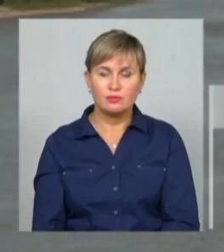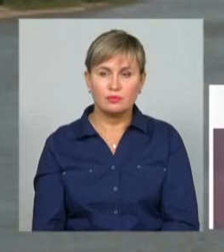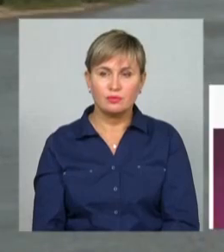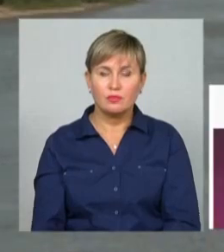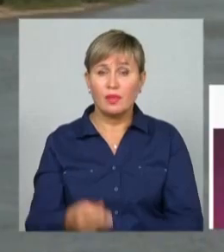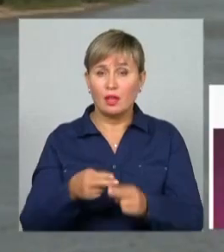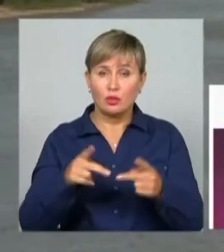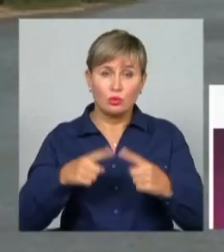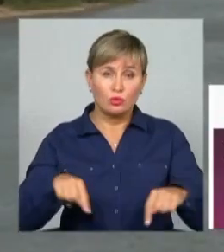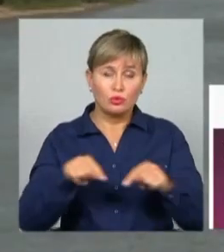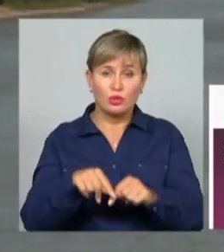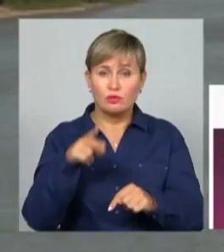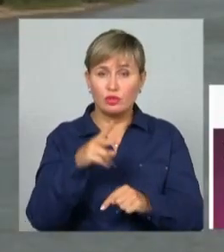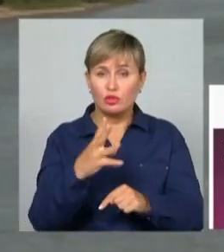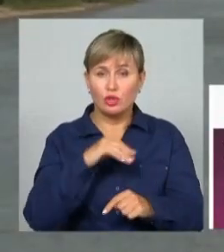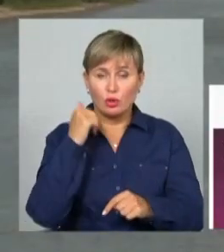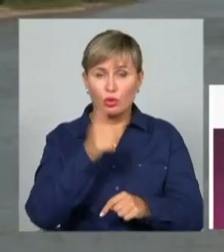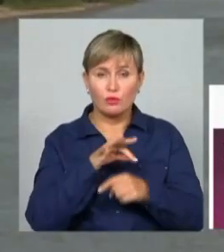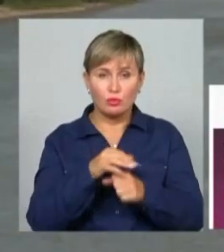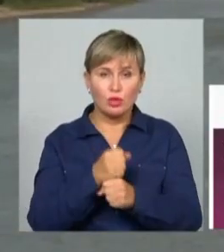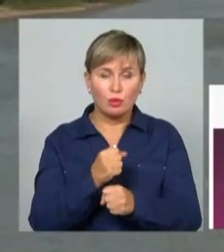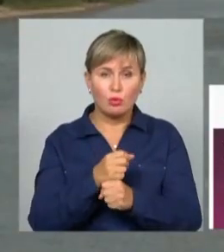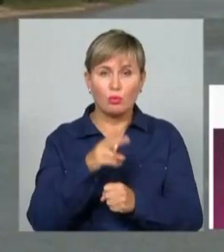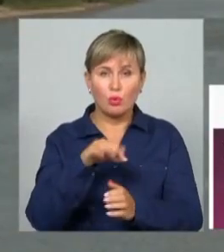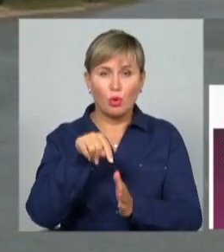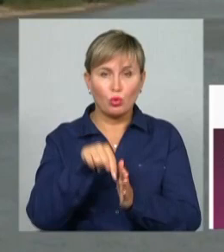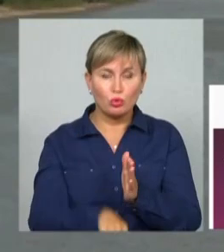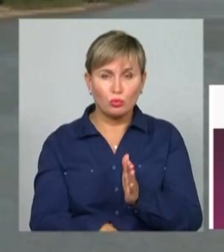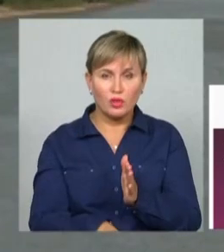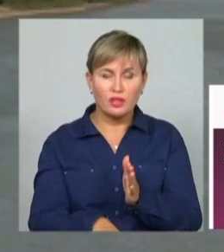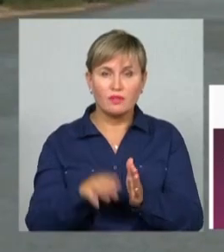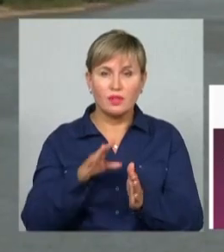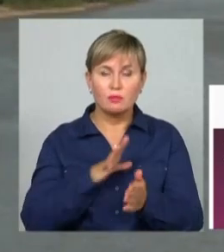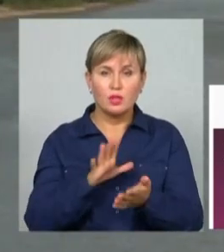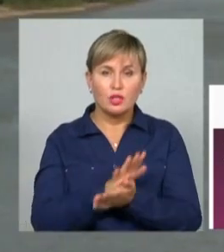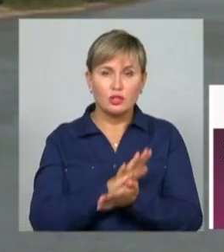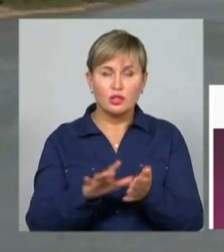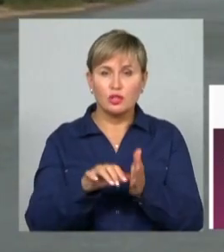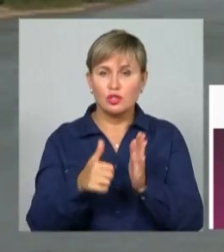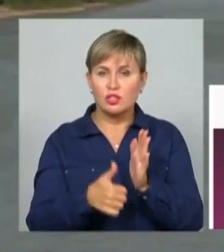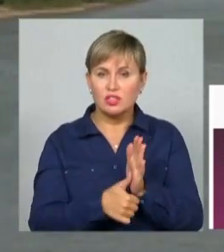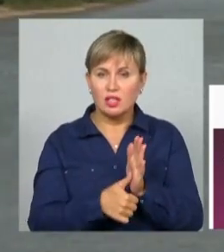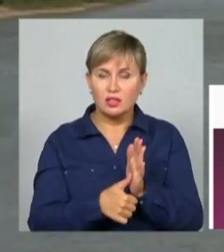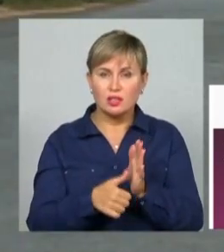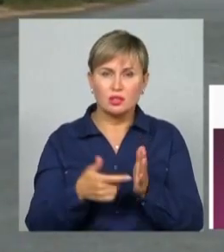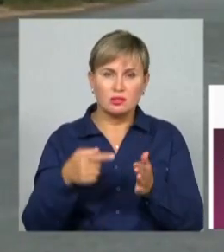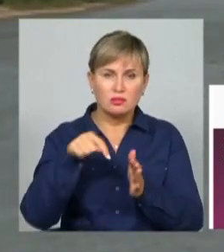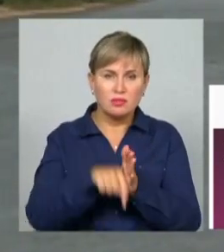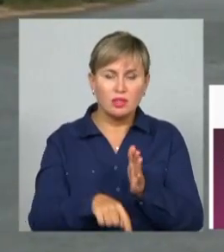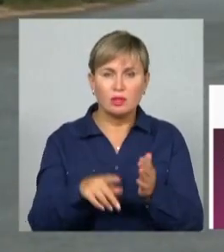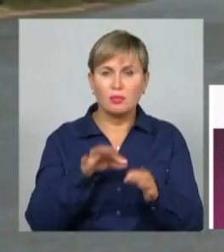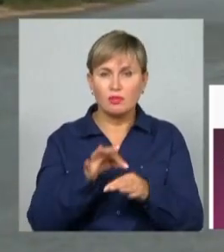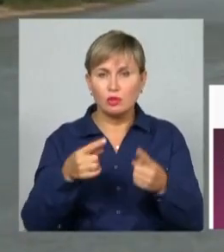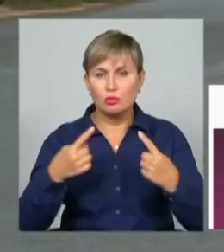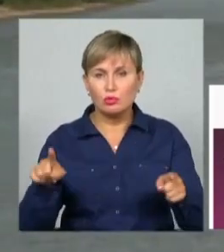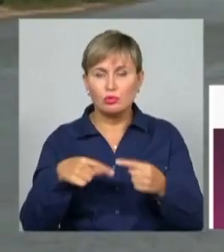На этих участках с 2004 года ведутся работы по углублению дна реки. Было очищено 16 перекатов, но проведение работ на других